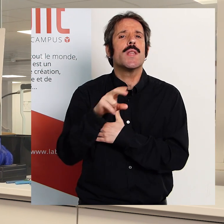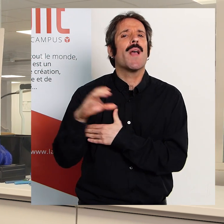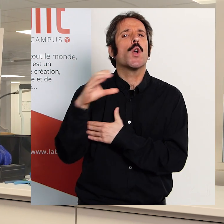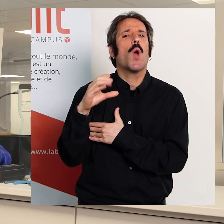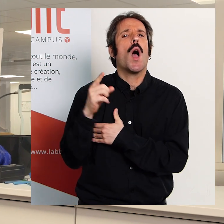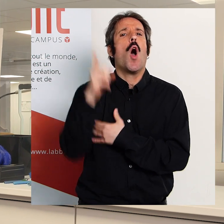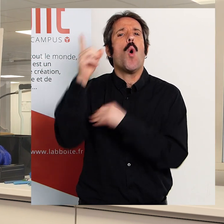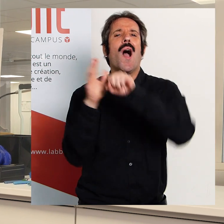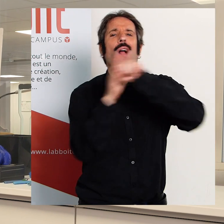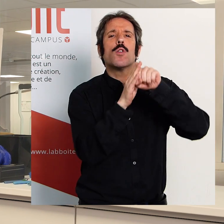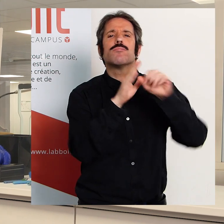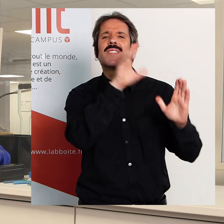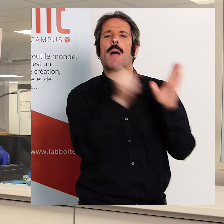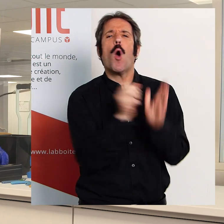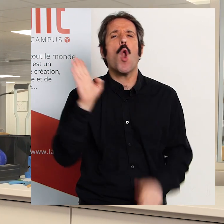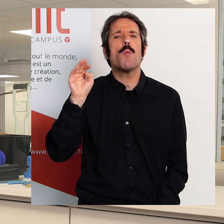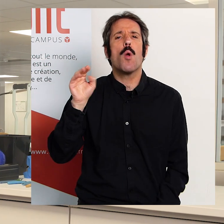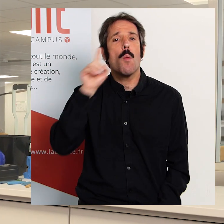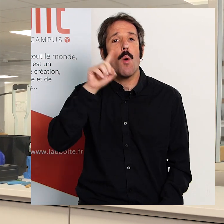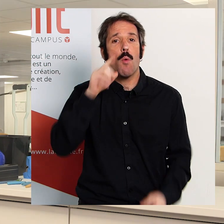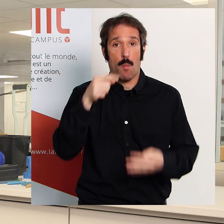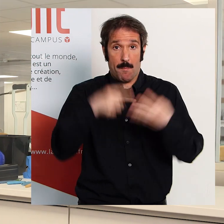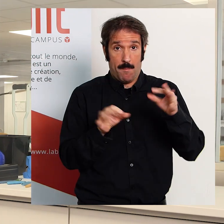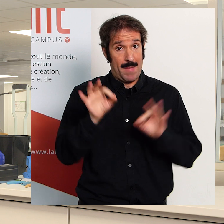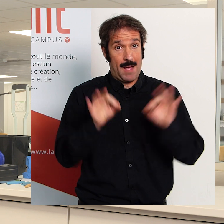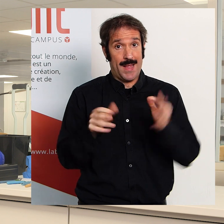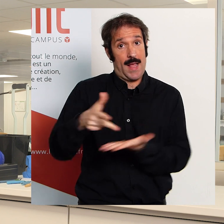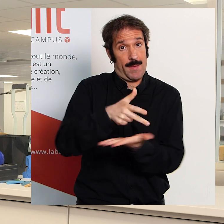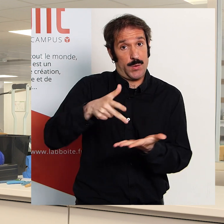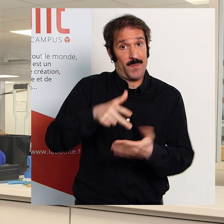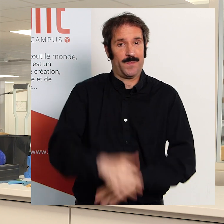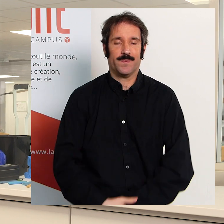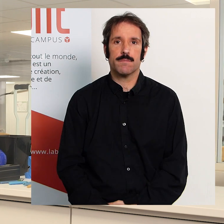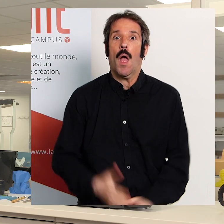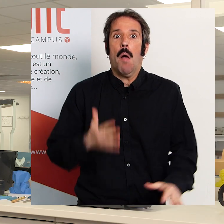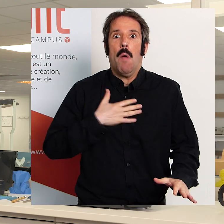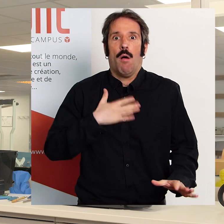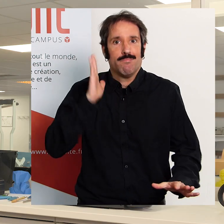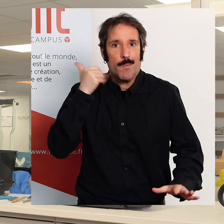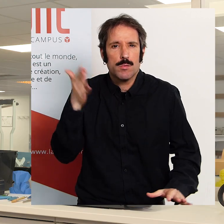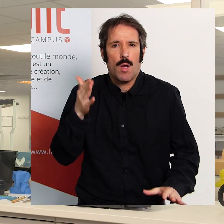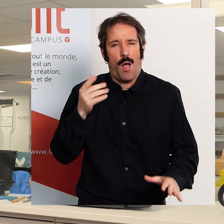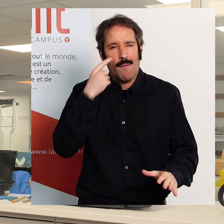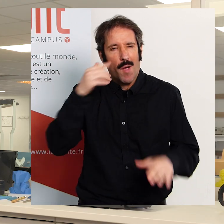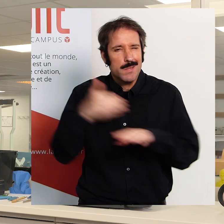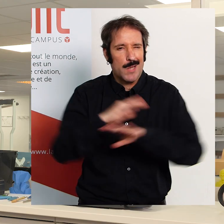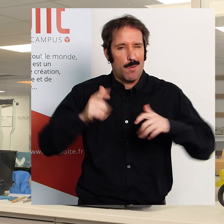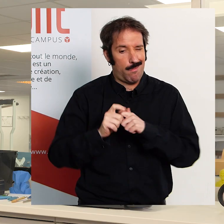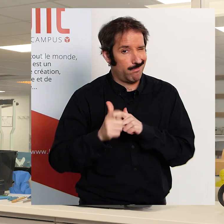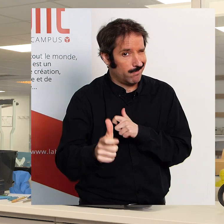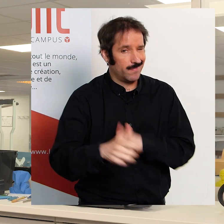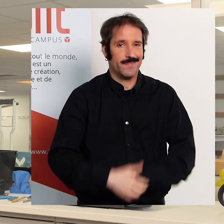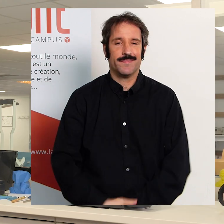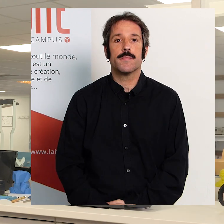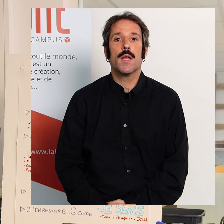Ultimator Cura qui se trouve en haut à gauche, c'est l'icône bleue, pour paramétrer mon impression. N'ayez pas peur, on va voir comment tout ça se passe